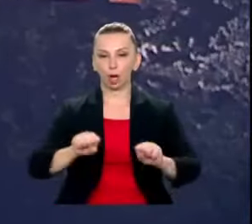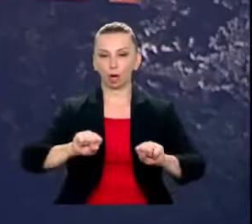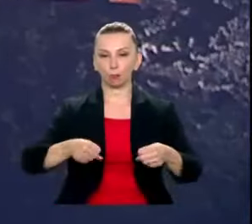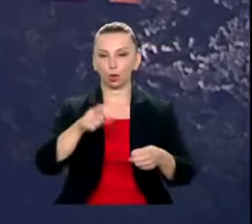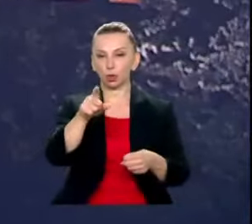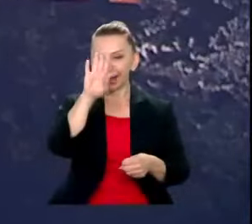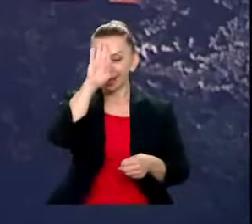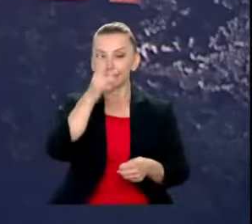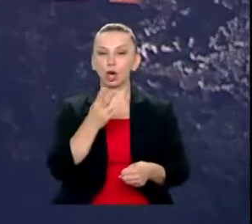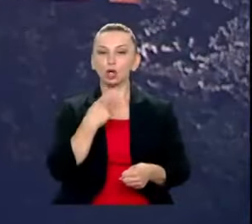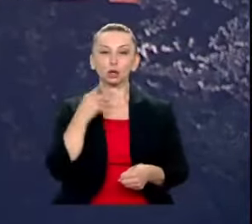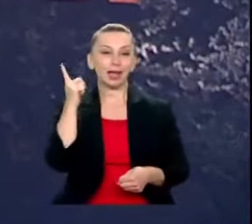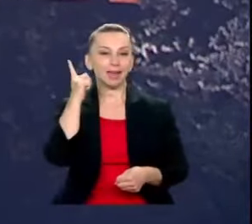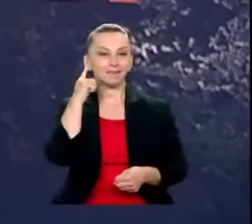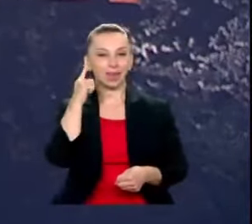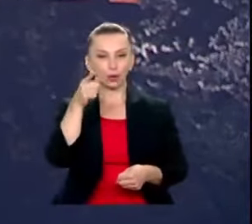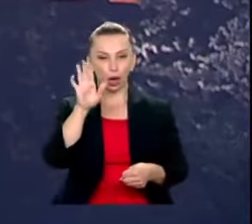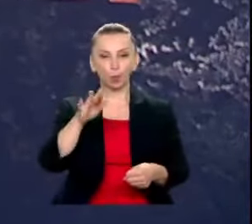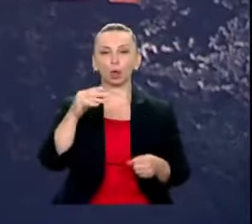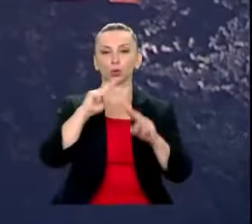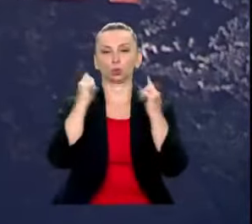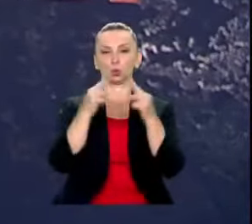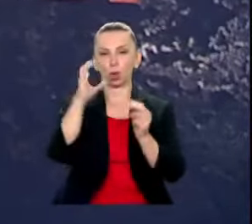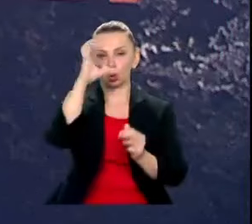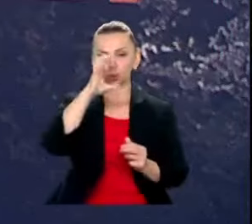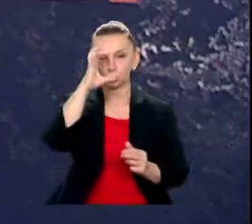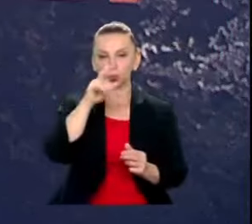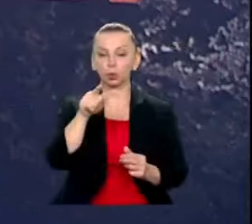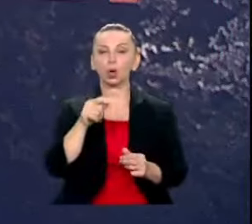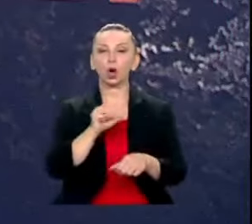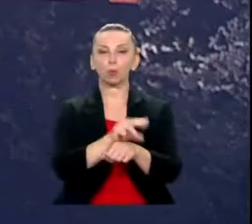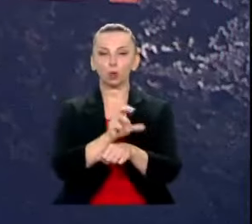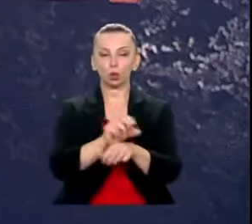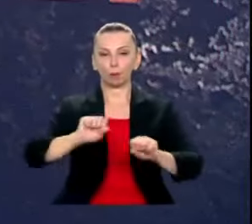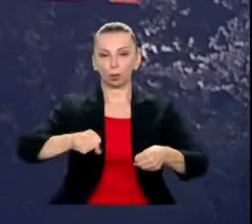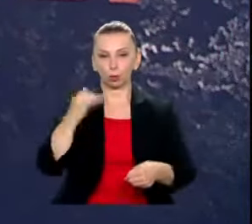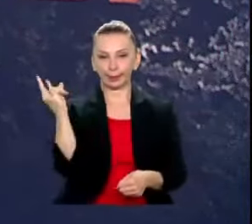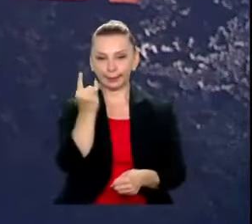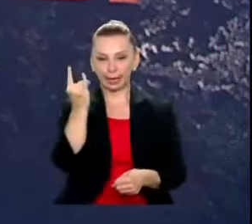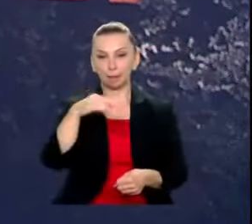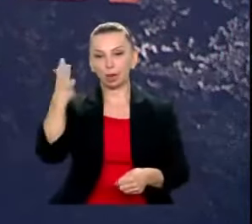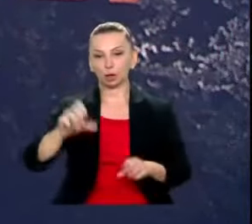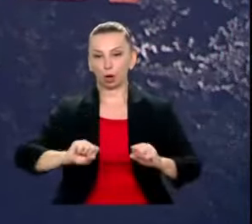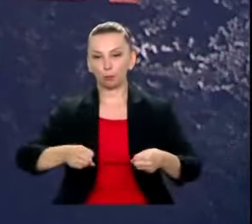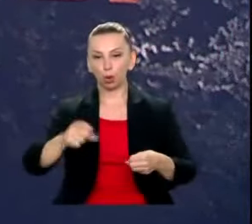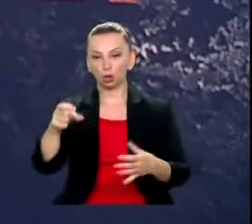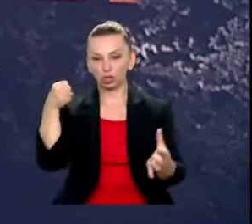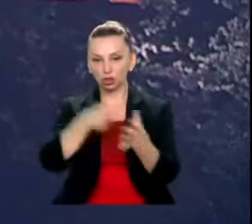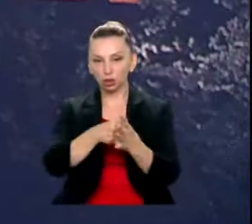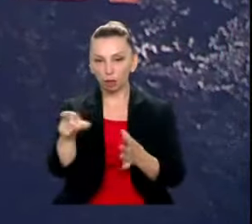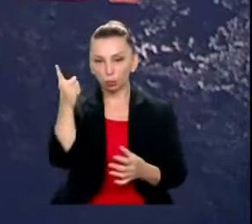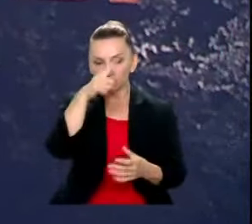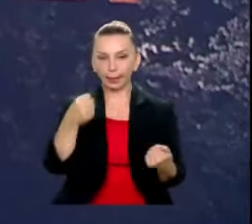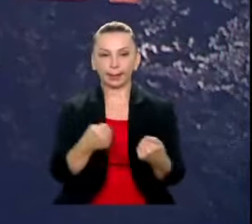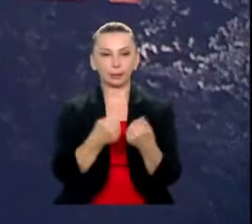Motosiklet tutkunu Rus fenomen haberi şimdi. Dünya turuna çıkmıştı. Muğla'da motosikletiyle geziyordu ve başka bir motosikletin çarpması sonucu